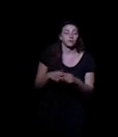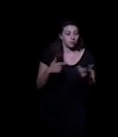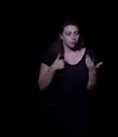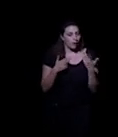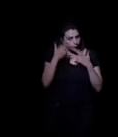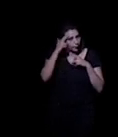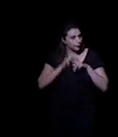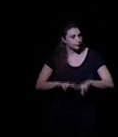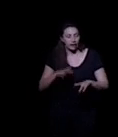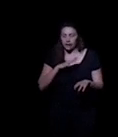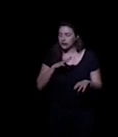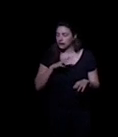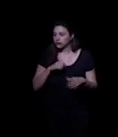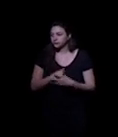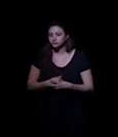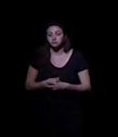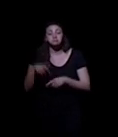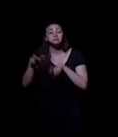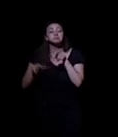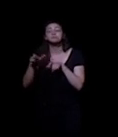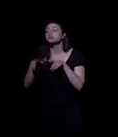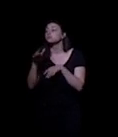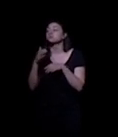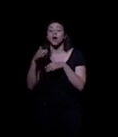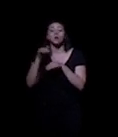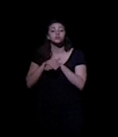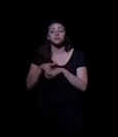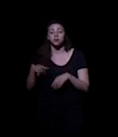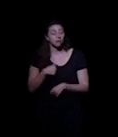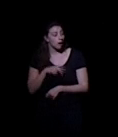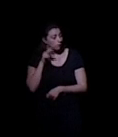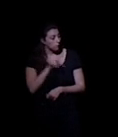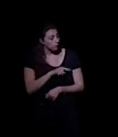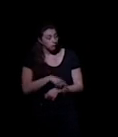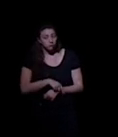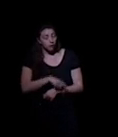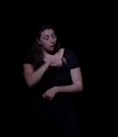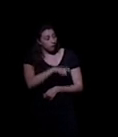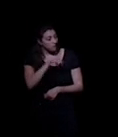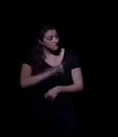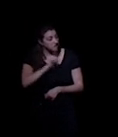vestiaires. Non, mais t'as vu l'autre, là, la gamine, là? Elle est gaulée comme un coucou, elle tiendra pas deux jours. Hein.